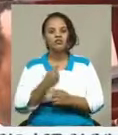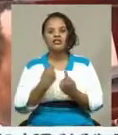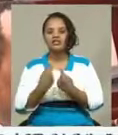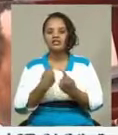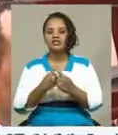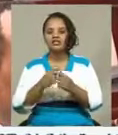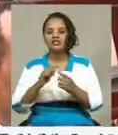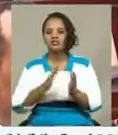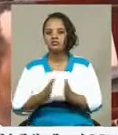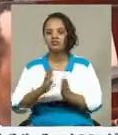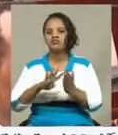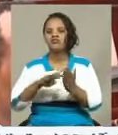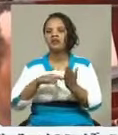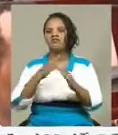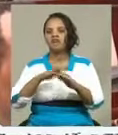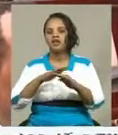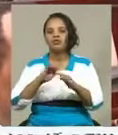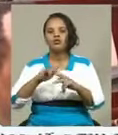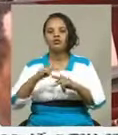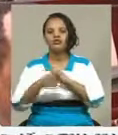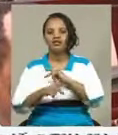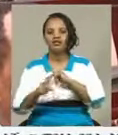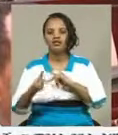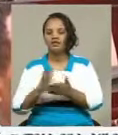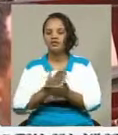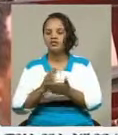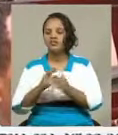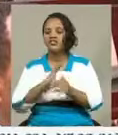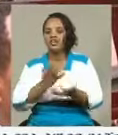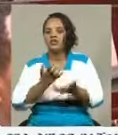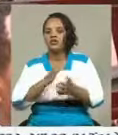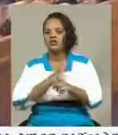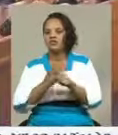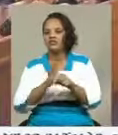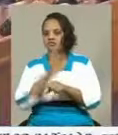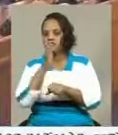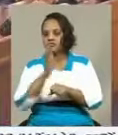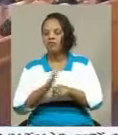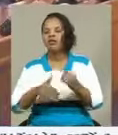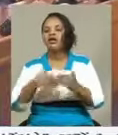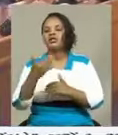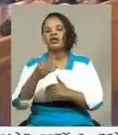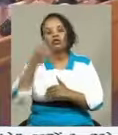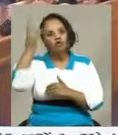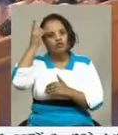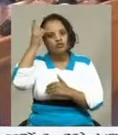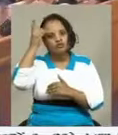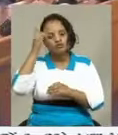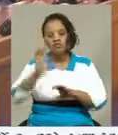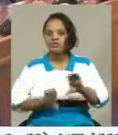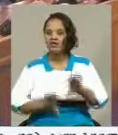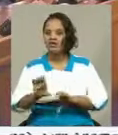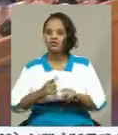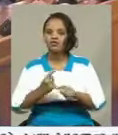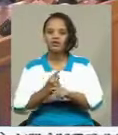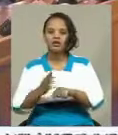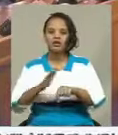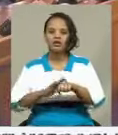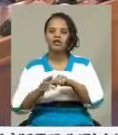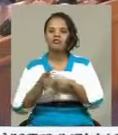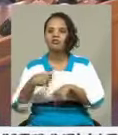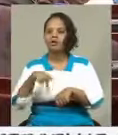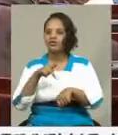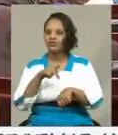የዝግጅት ምዕራፍ ላይ የፖለቲካ ፓርቲዎች ተሳትፎ የተፈለገውን ያክል አለመሆኑን አንስተው በቀጣይም ኮሚሽኑ በሚያካሂዳቸው ተግባራት ላይ ፓርቲዎች